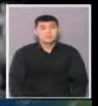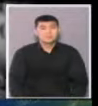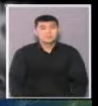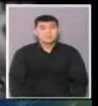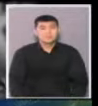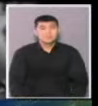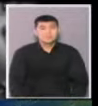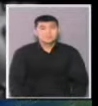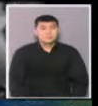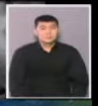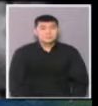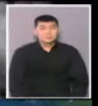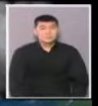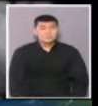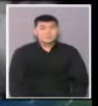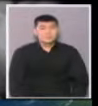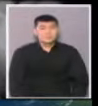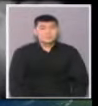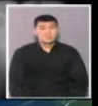Домбран алып,